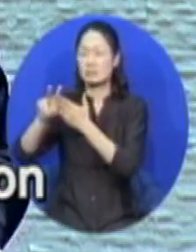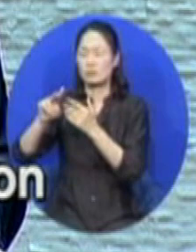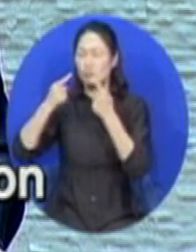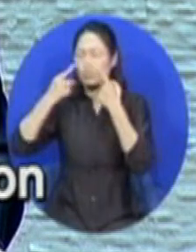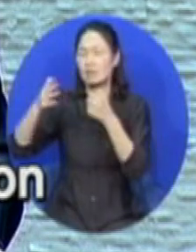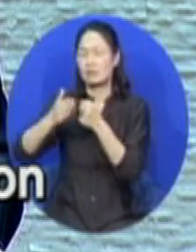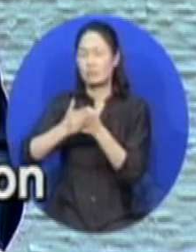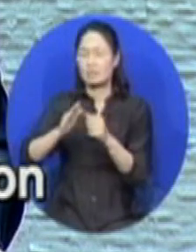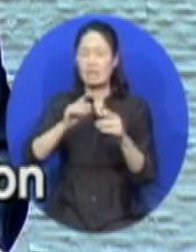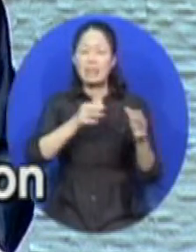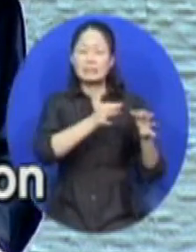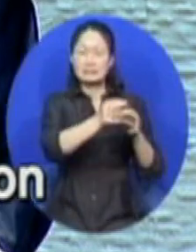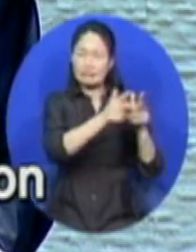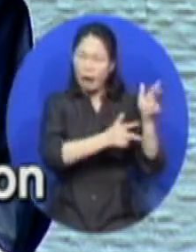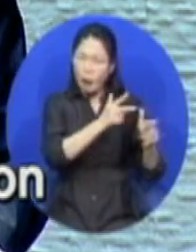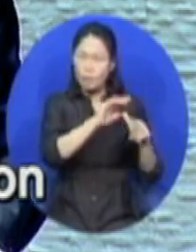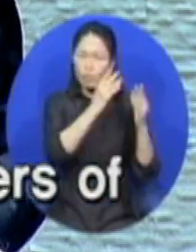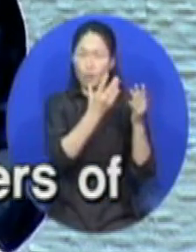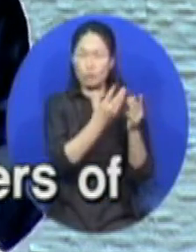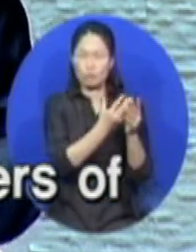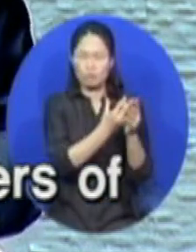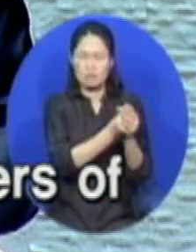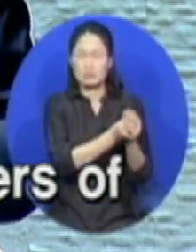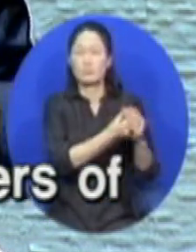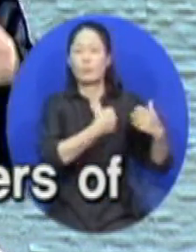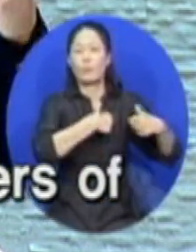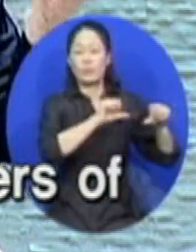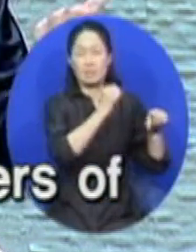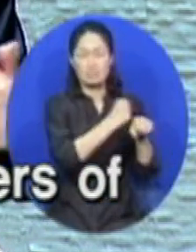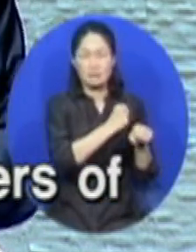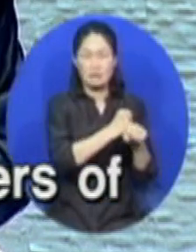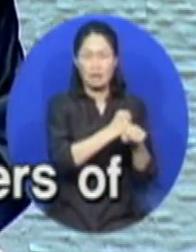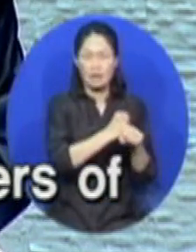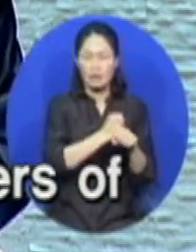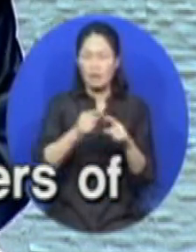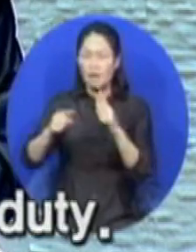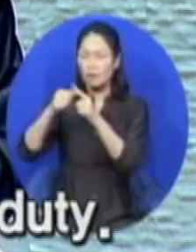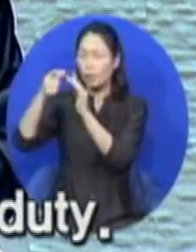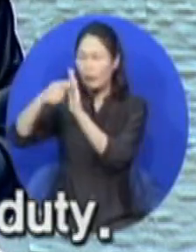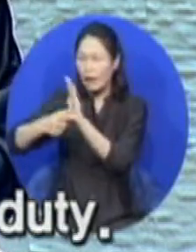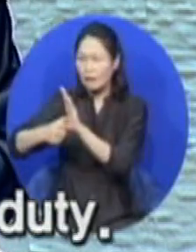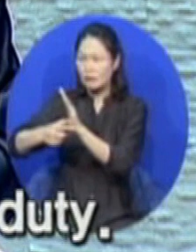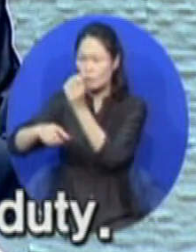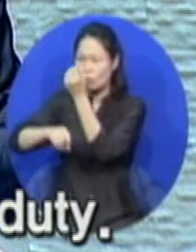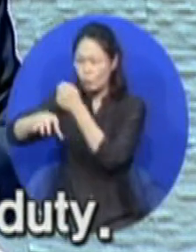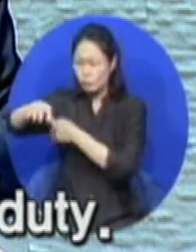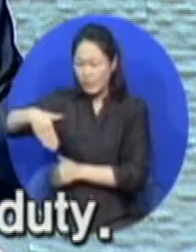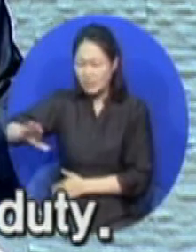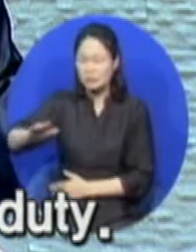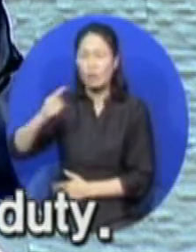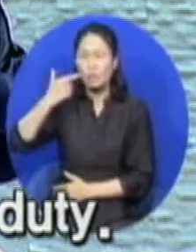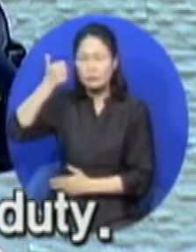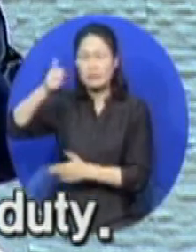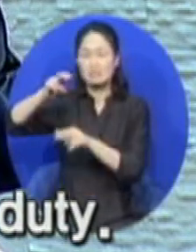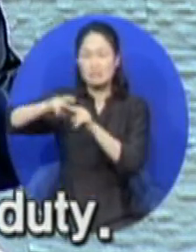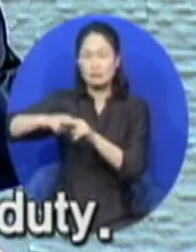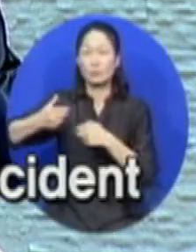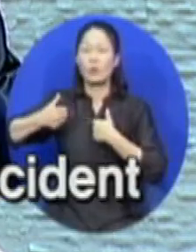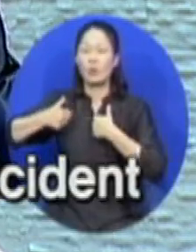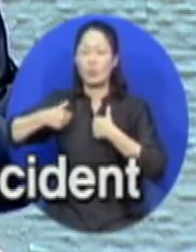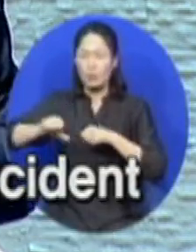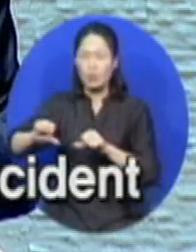포기했으며 조단 본부에 가서 목사 짚다 반납하고 그리고 이제 집으로